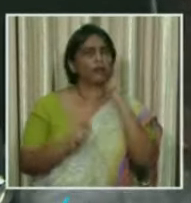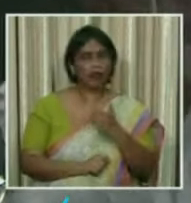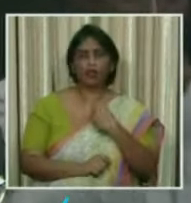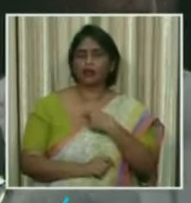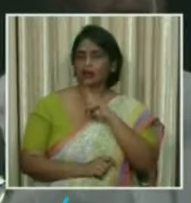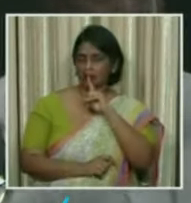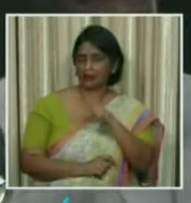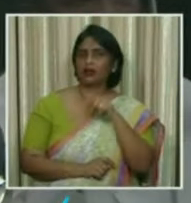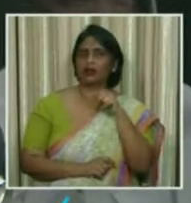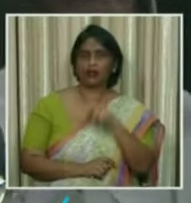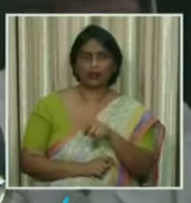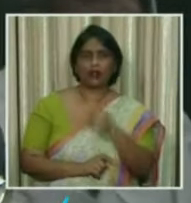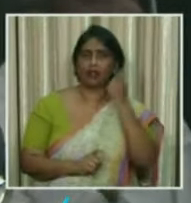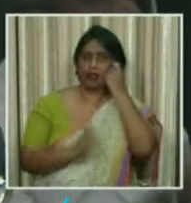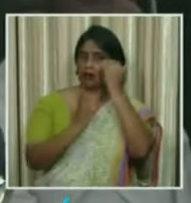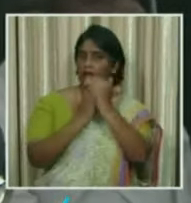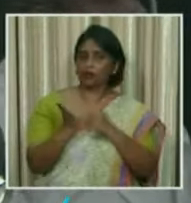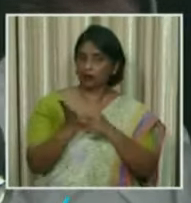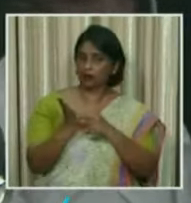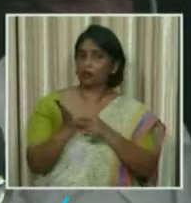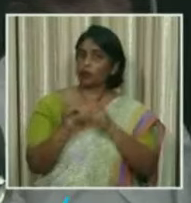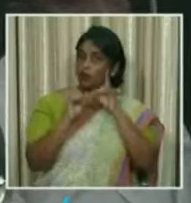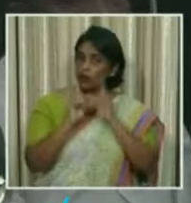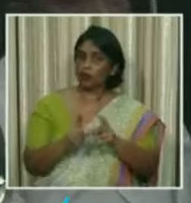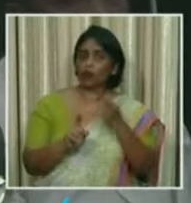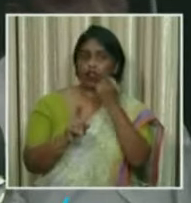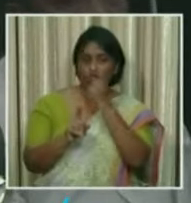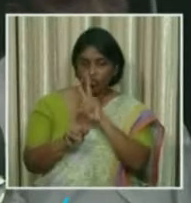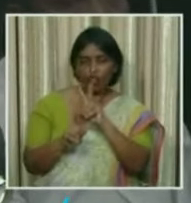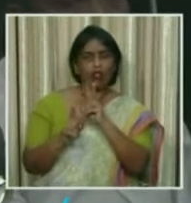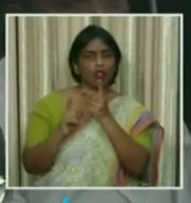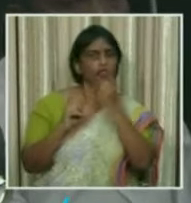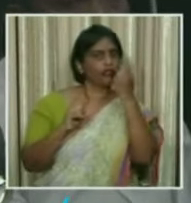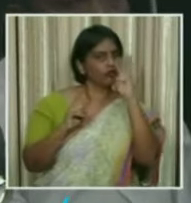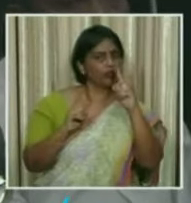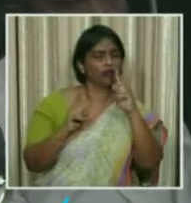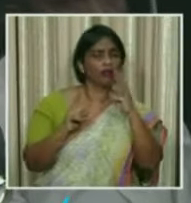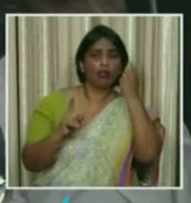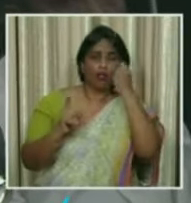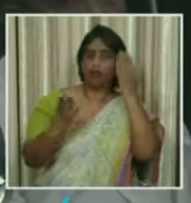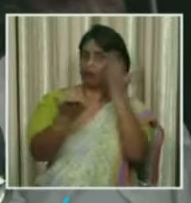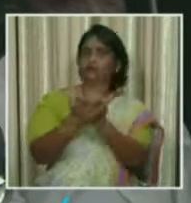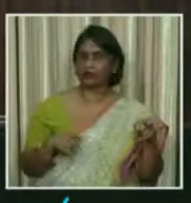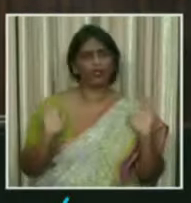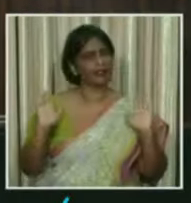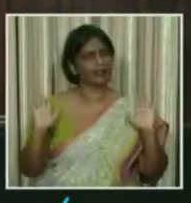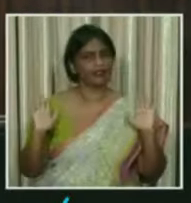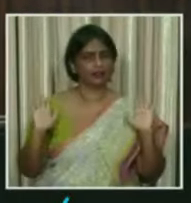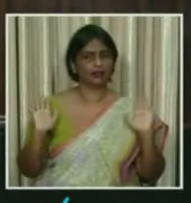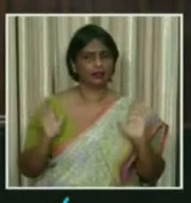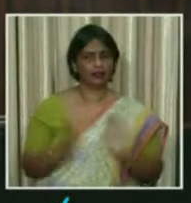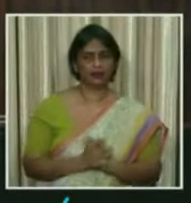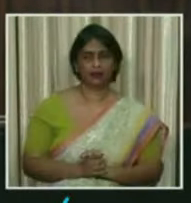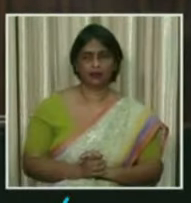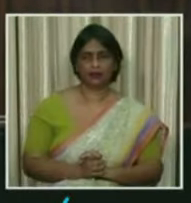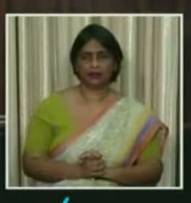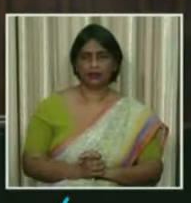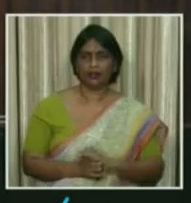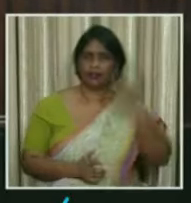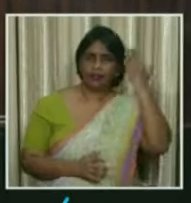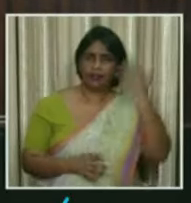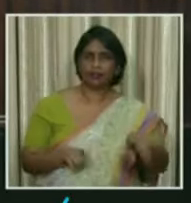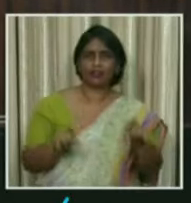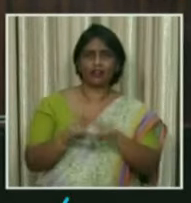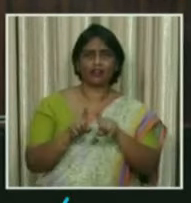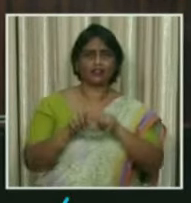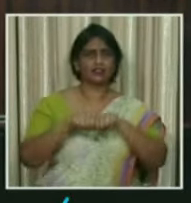කියන්නේ මෙච්චර. එහෙමනම් ඒ යෝජනාව එමෙන් කරලා 12-13 කරන්න. හරි මේ යෝජනාව 13 නෑ කොහෙවත්. මේක මේ මරණාධාර සමිතියක් බවට